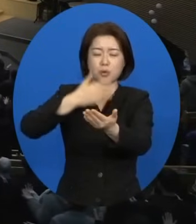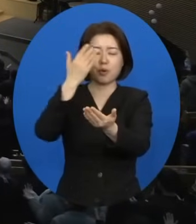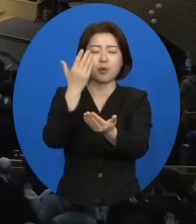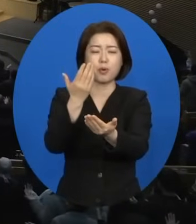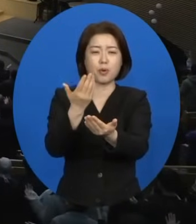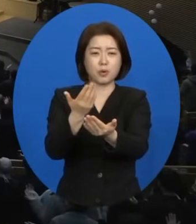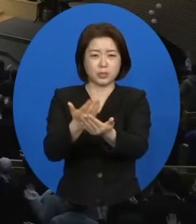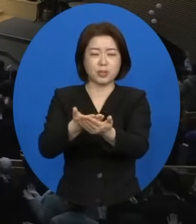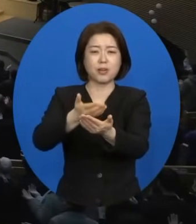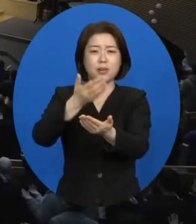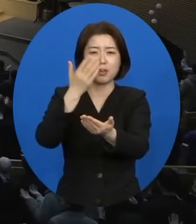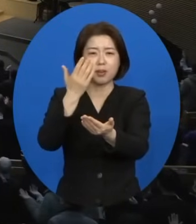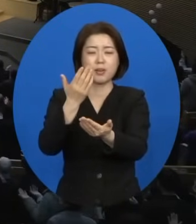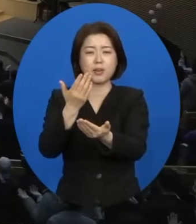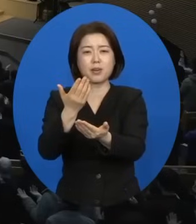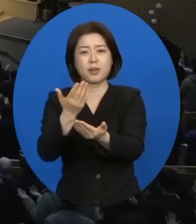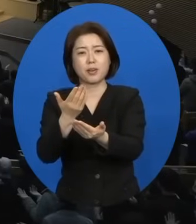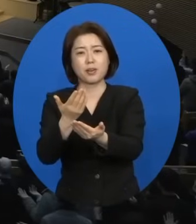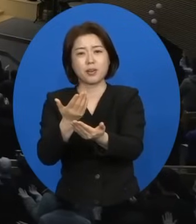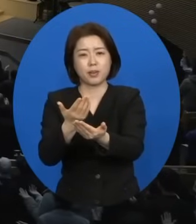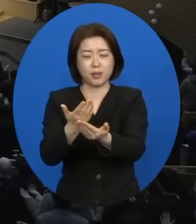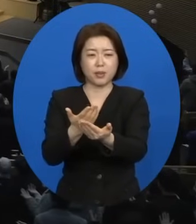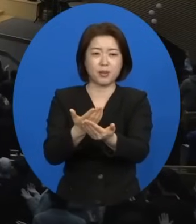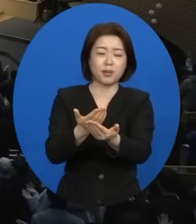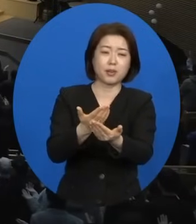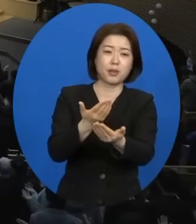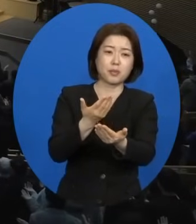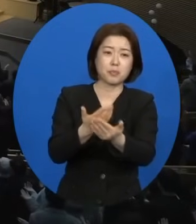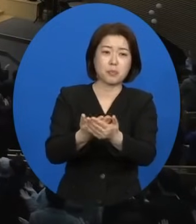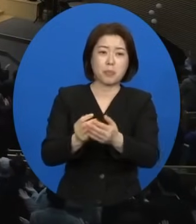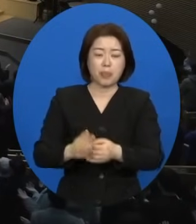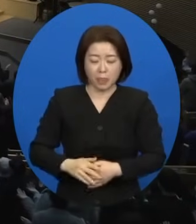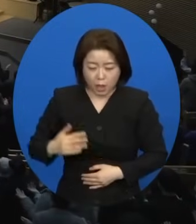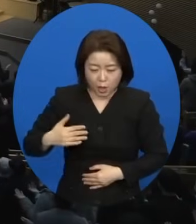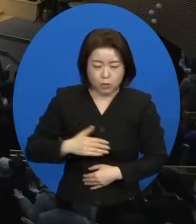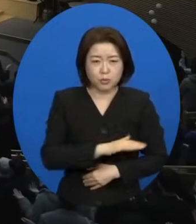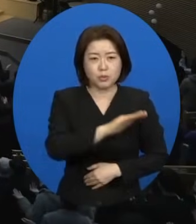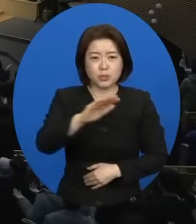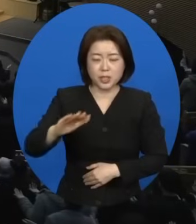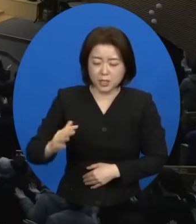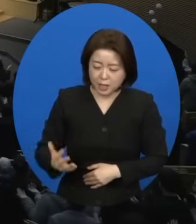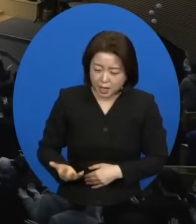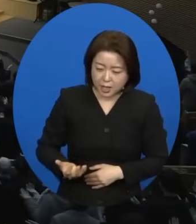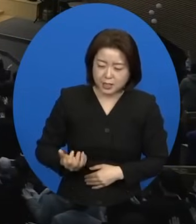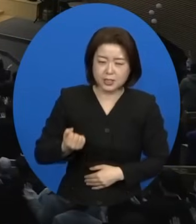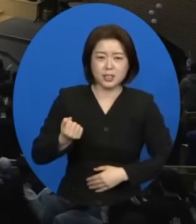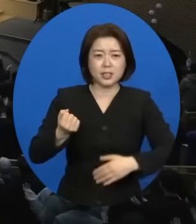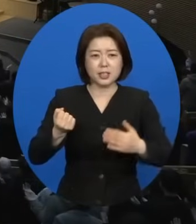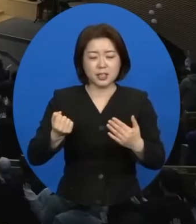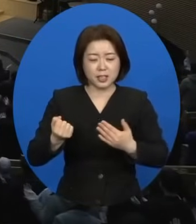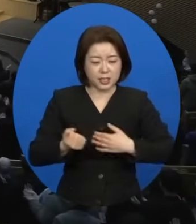받아주소서 우리 가지 모든 것 우리